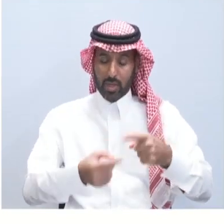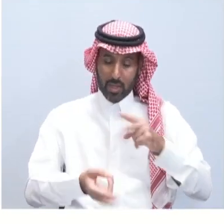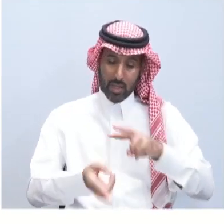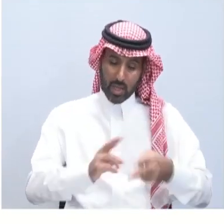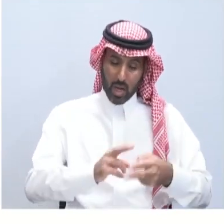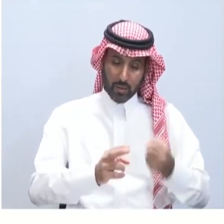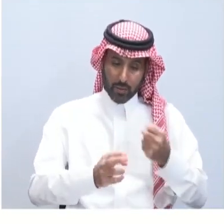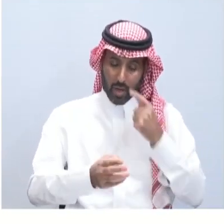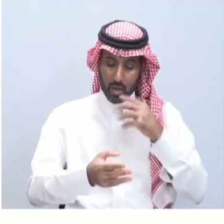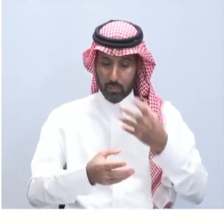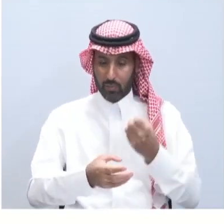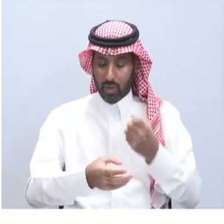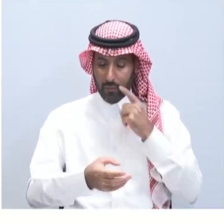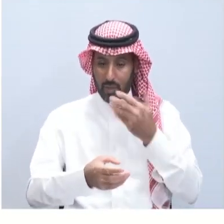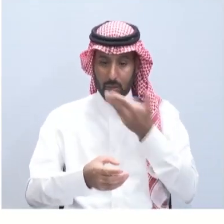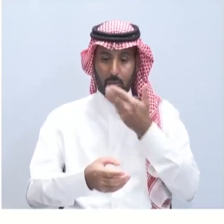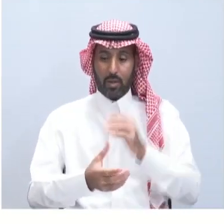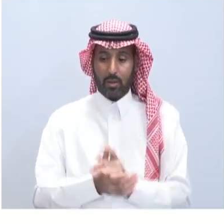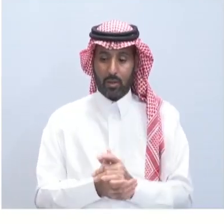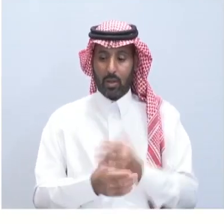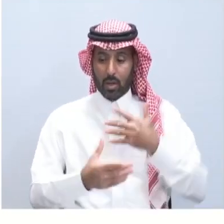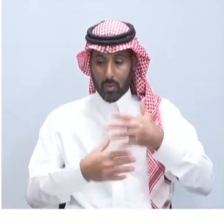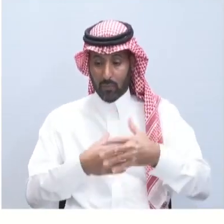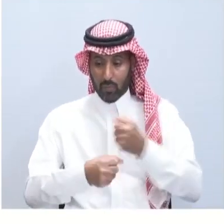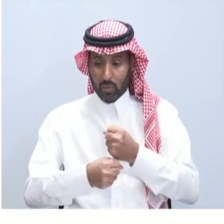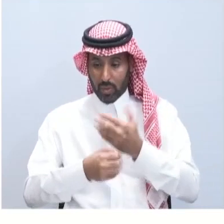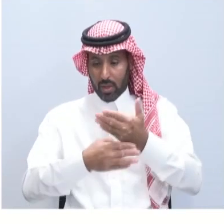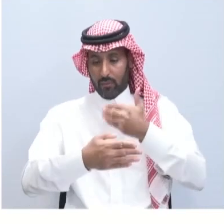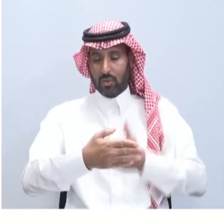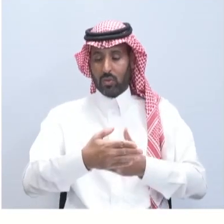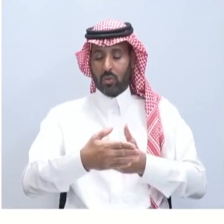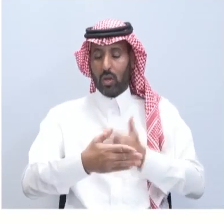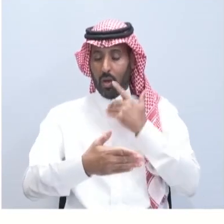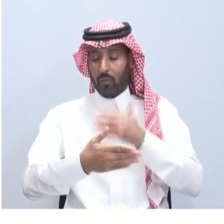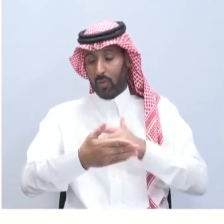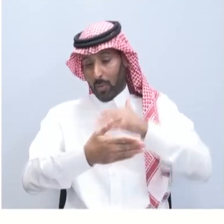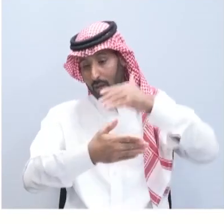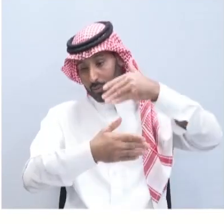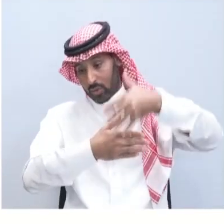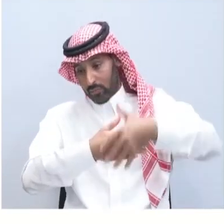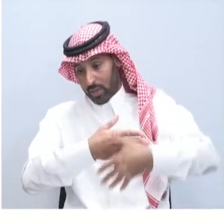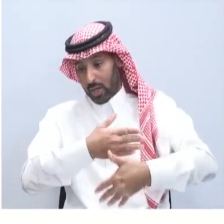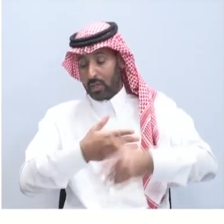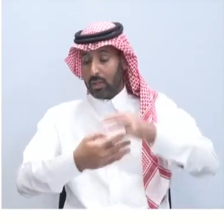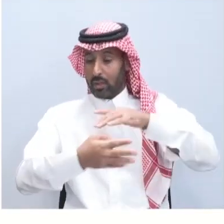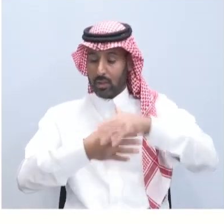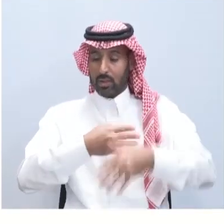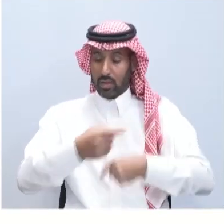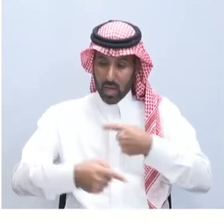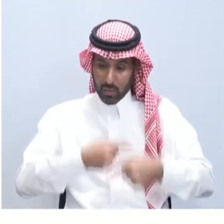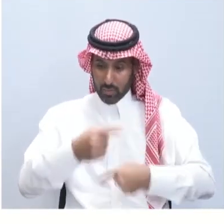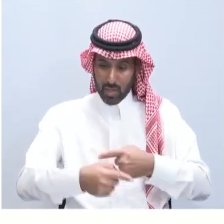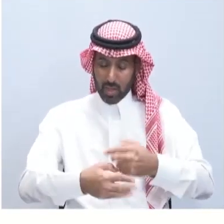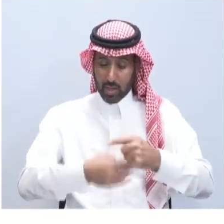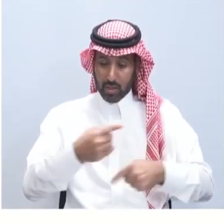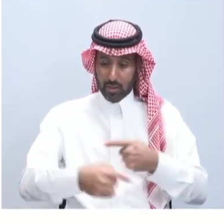الكامنه المختزنه في الماء المحفوظ خلف السدود او في اماكن مرتفعه الى طاقه ميكانيكيه اثناء